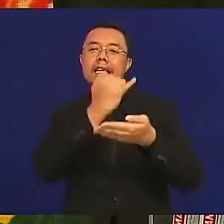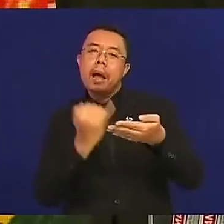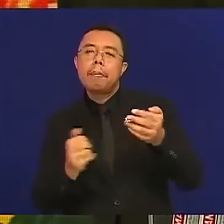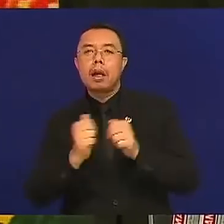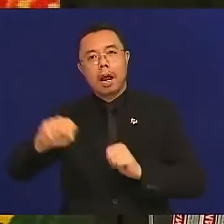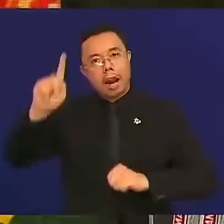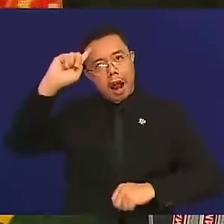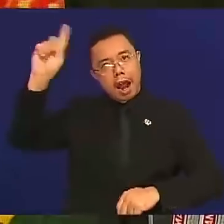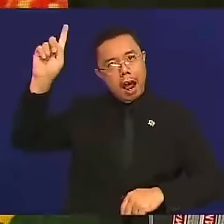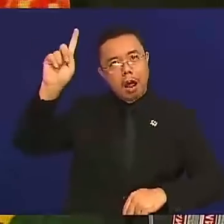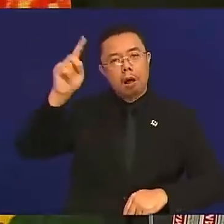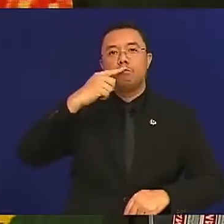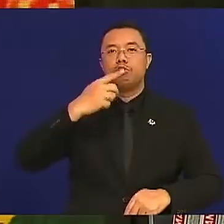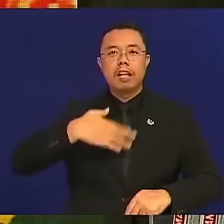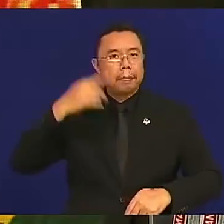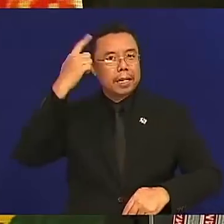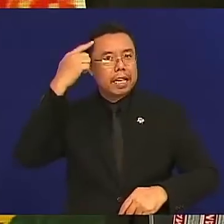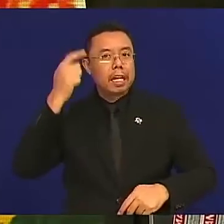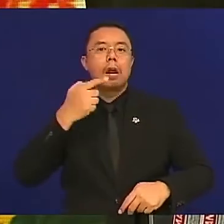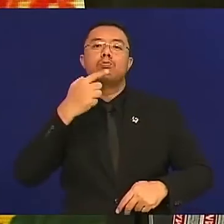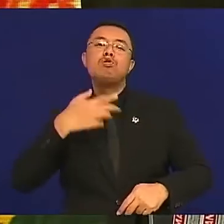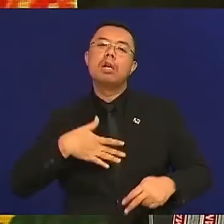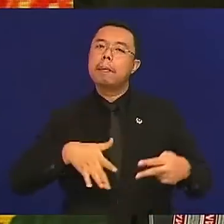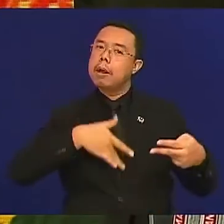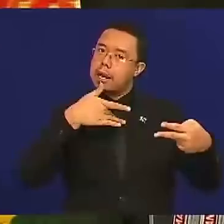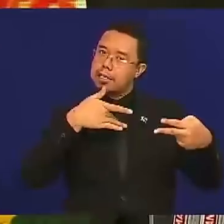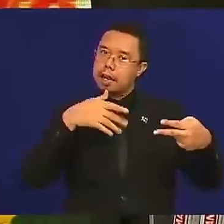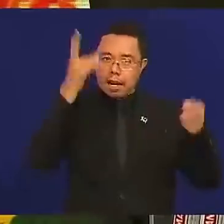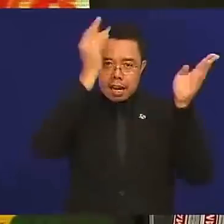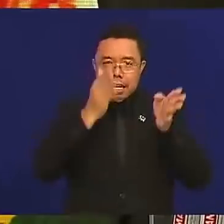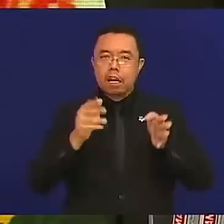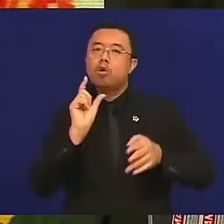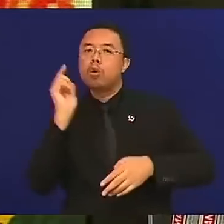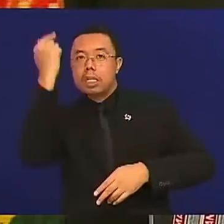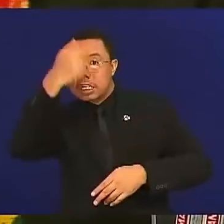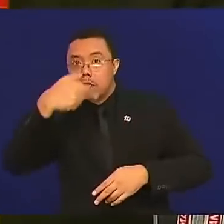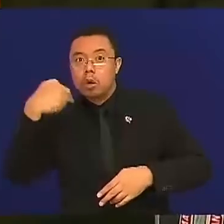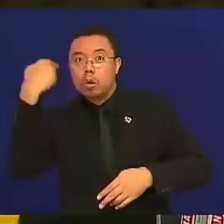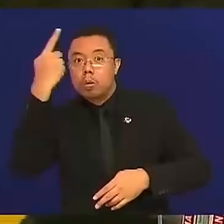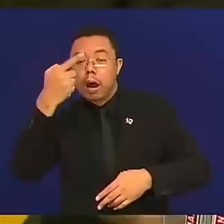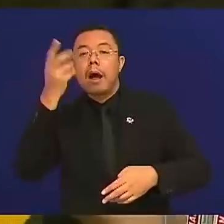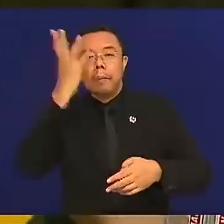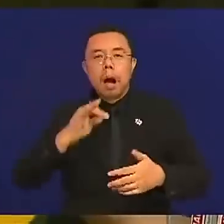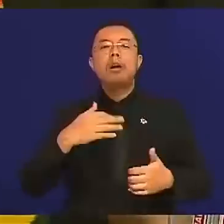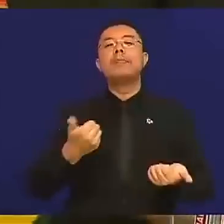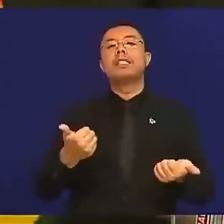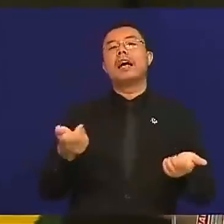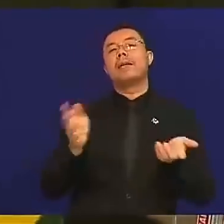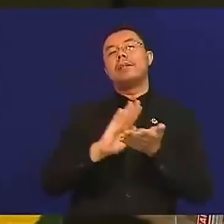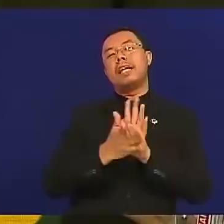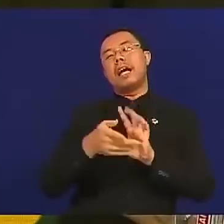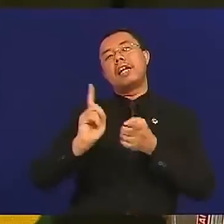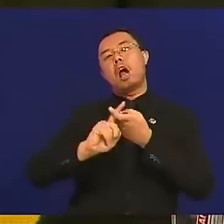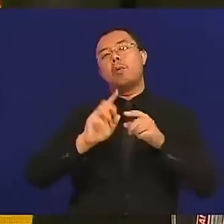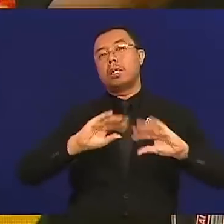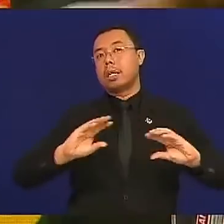Allah. Tentu dirancang untuk serupa. Baru bisa menjadi kawan